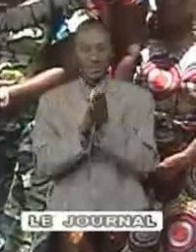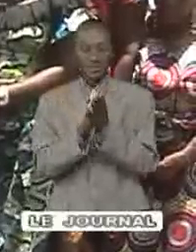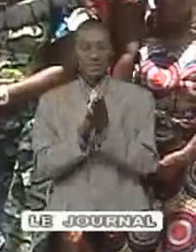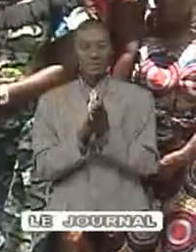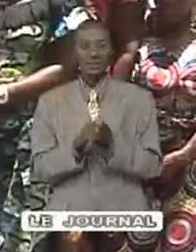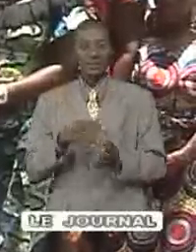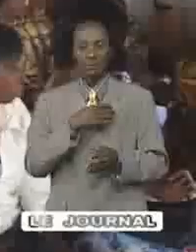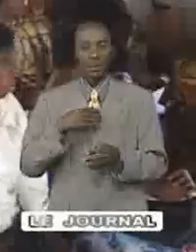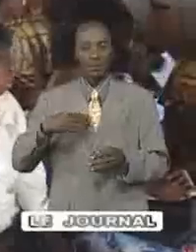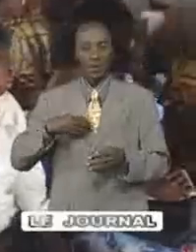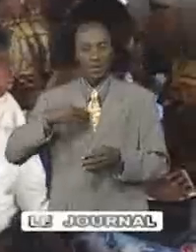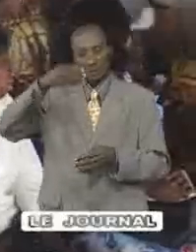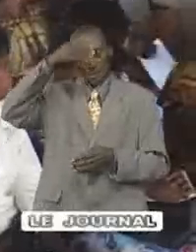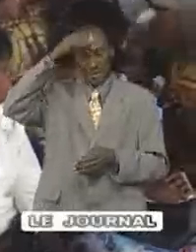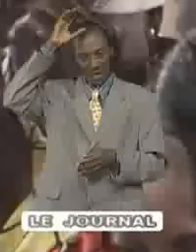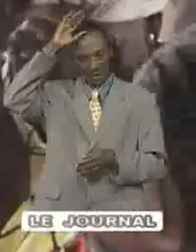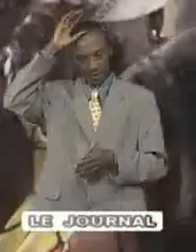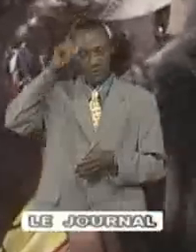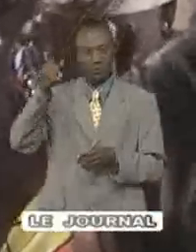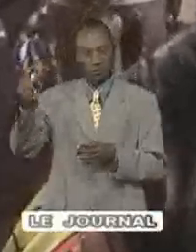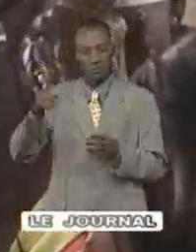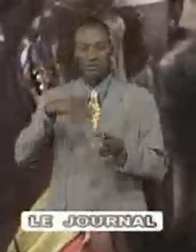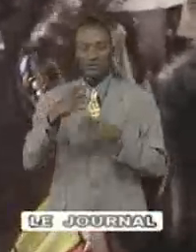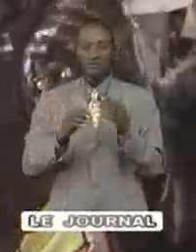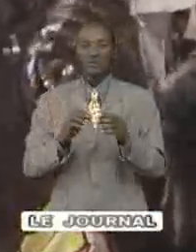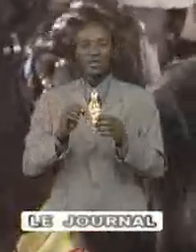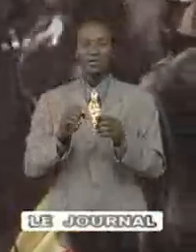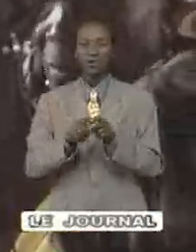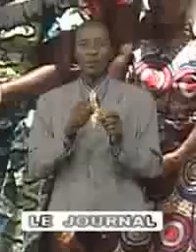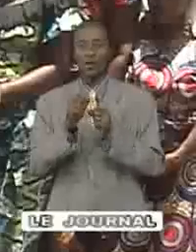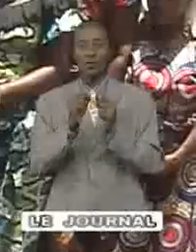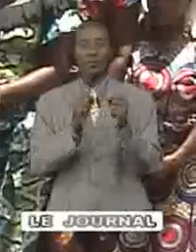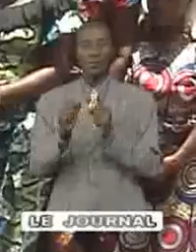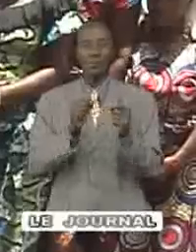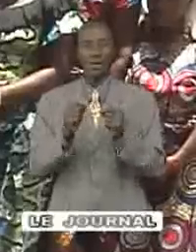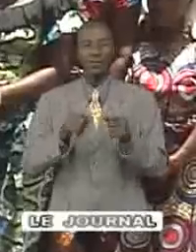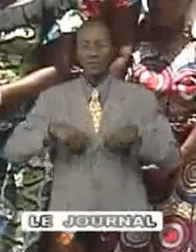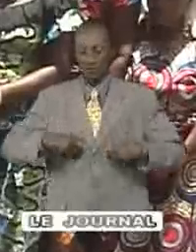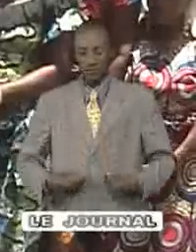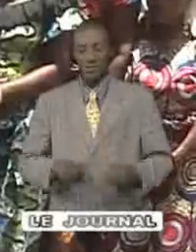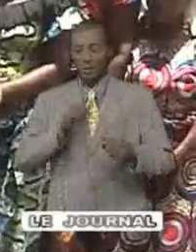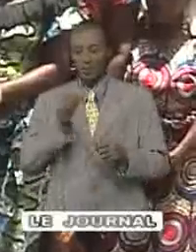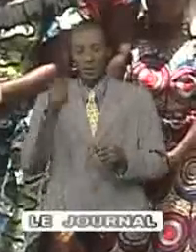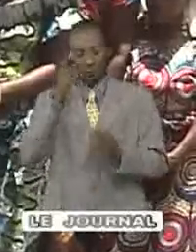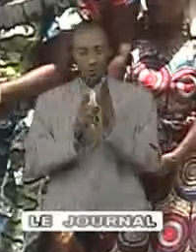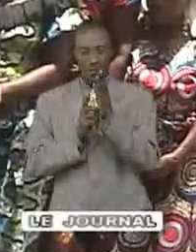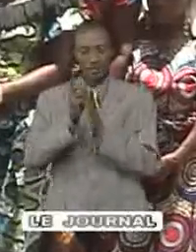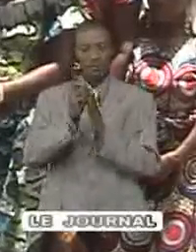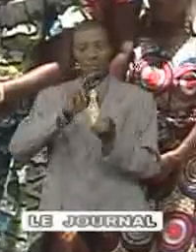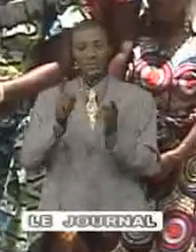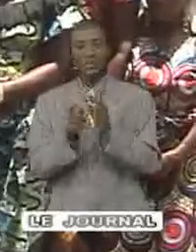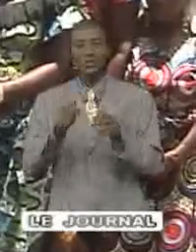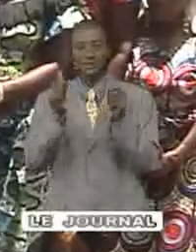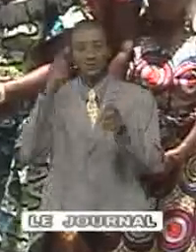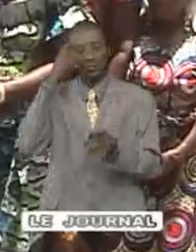l'honorable Marie-Ange Loukiane, qui mène un combat noble et infatigable pour la promotion des droits et l'amélioration des conditions